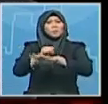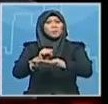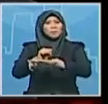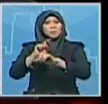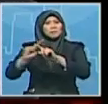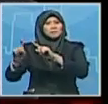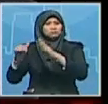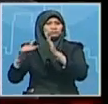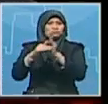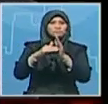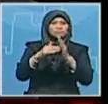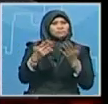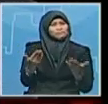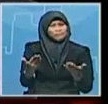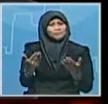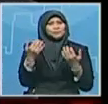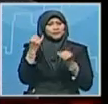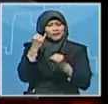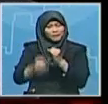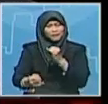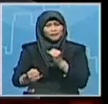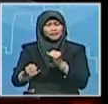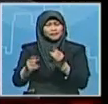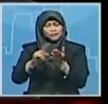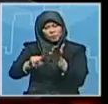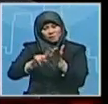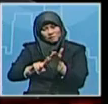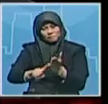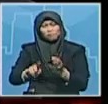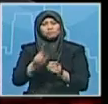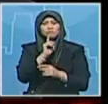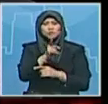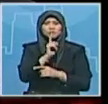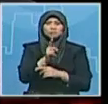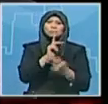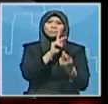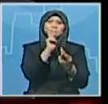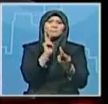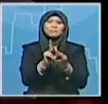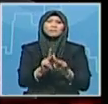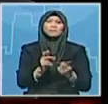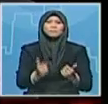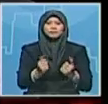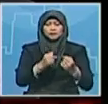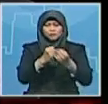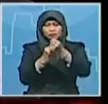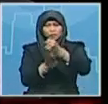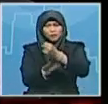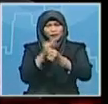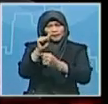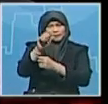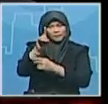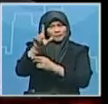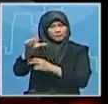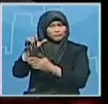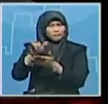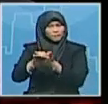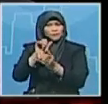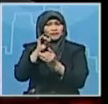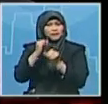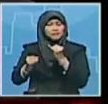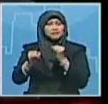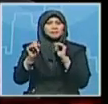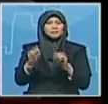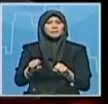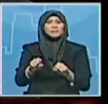sebagainya. Dan akhirnya kita melihat bahawa memang menasabah untuk kita restructure balik EDL itu. Supaya akhirnya